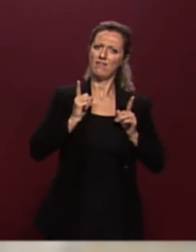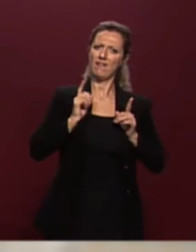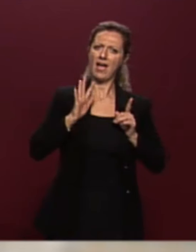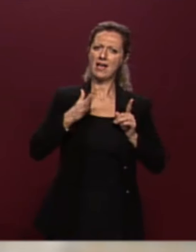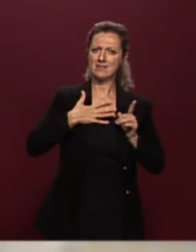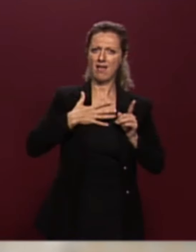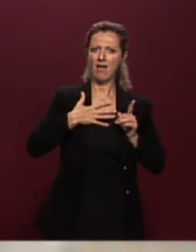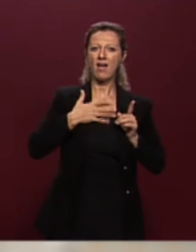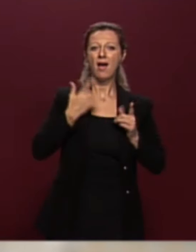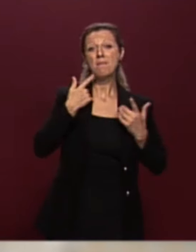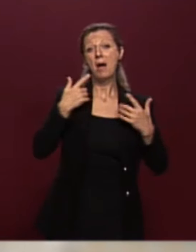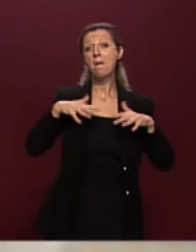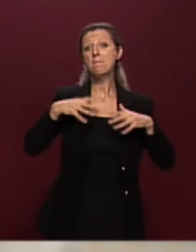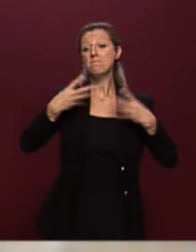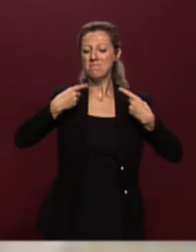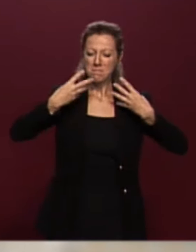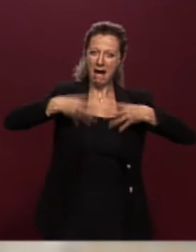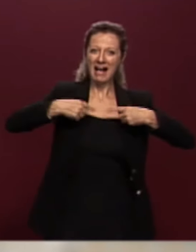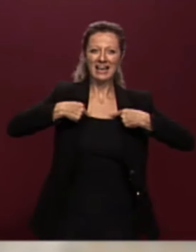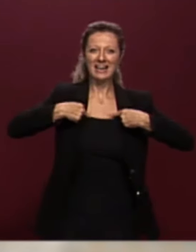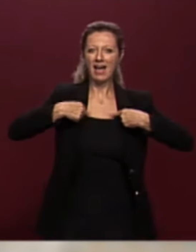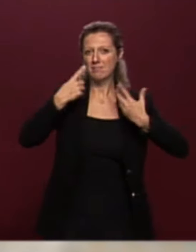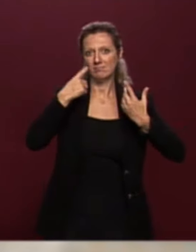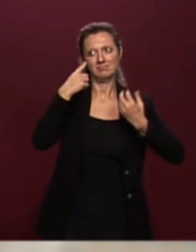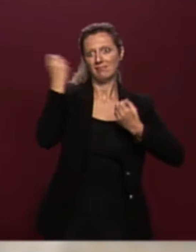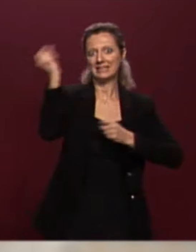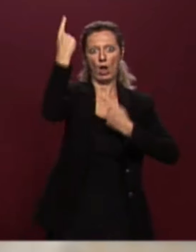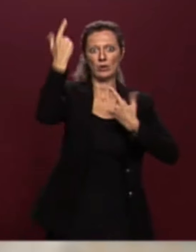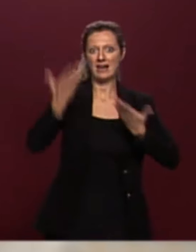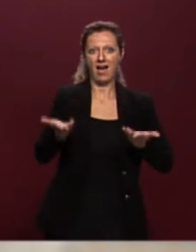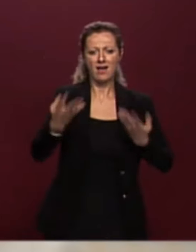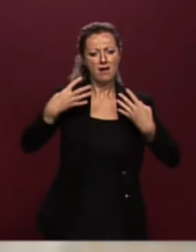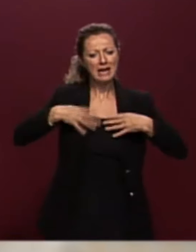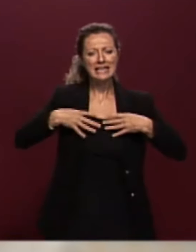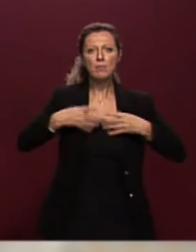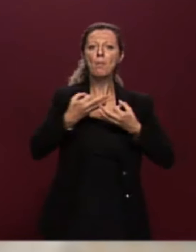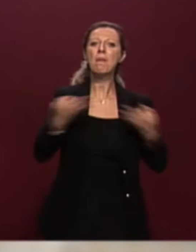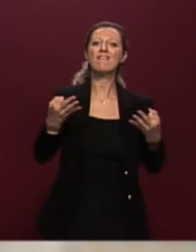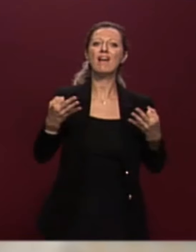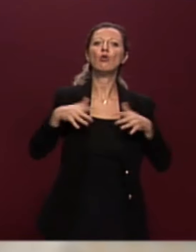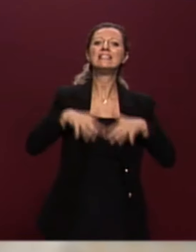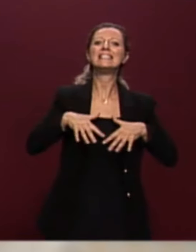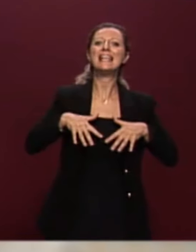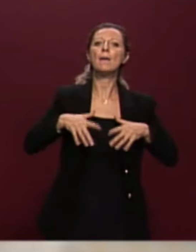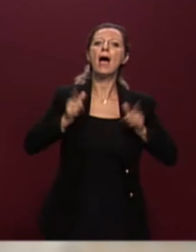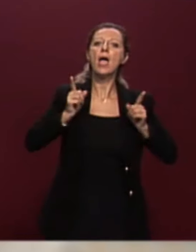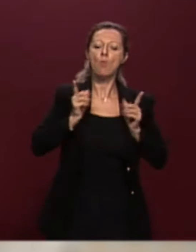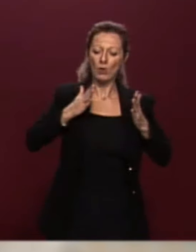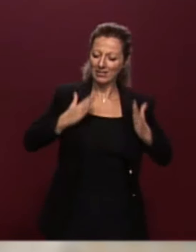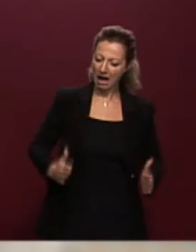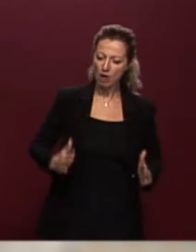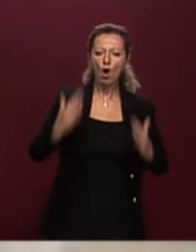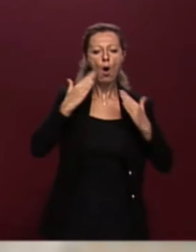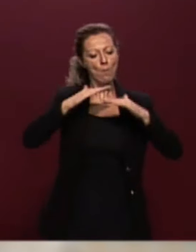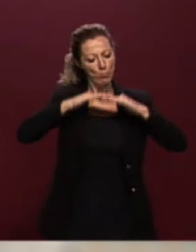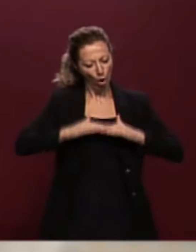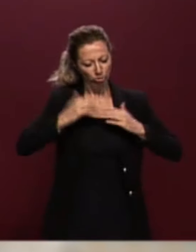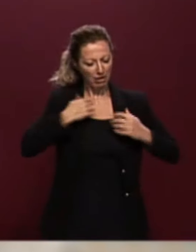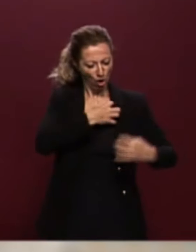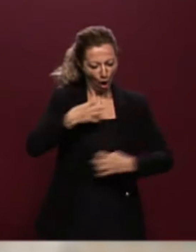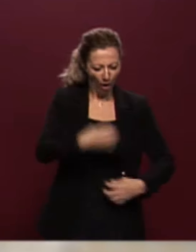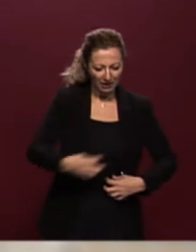Quella che è una macchina straordinaria ha un meccanismo perfetto che è il sistema immunitario, che protegge, vigila tutti gli